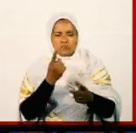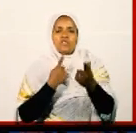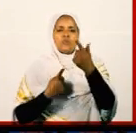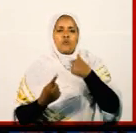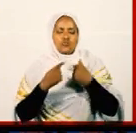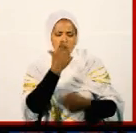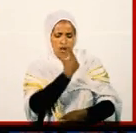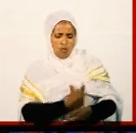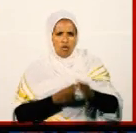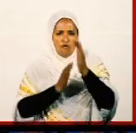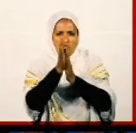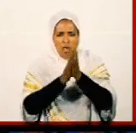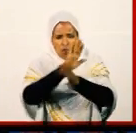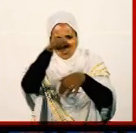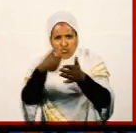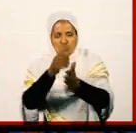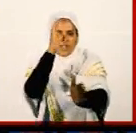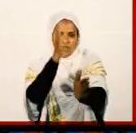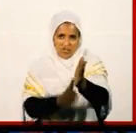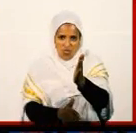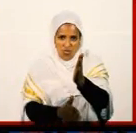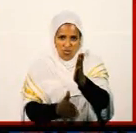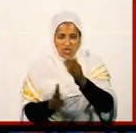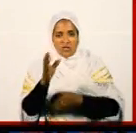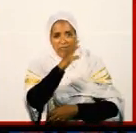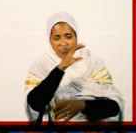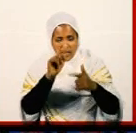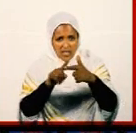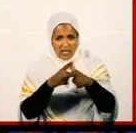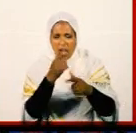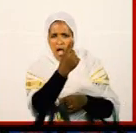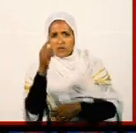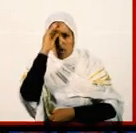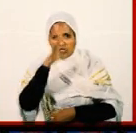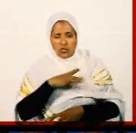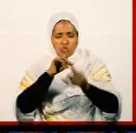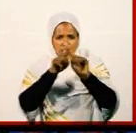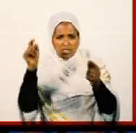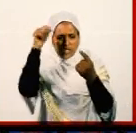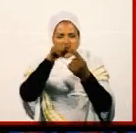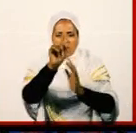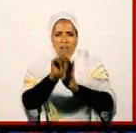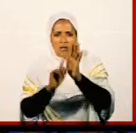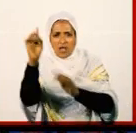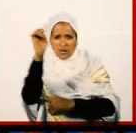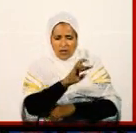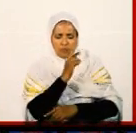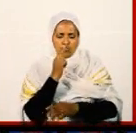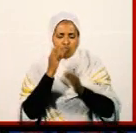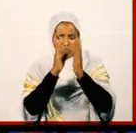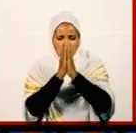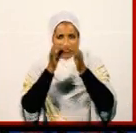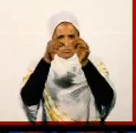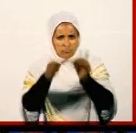የተመኙት የልቦናቸው መሻት ሁሉ የተከናወነላቸው። እንግዲህ አንዳንድ ሰዎች ግን እስከ ነሐሴ 21 ቀን በጾም በጸሎት የሚቆዩ